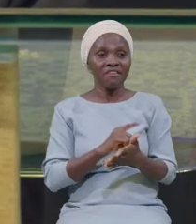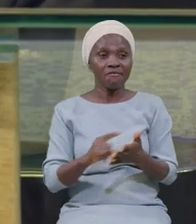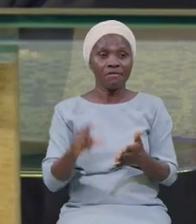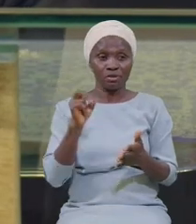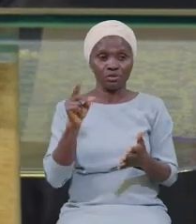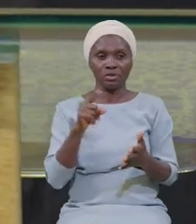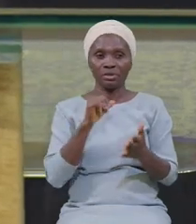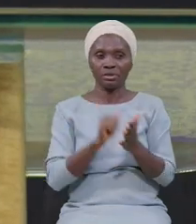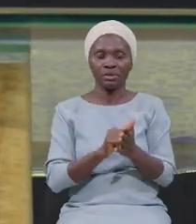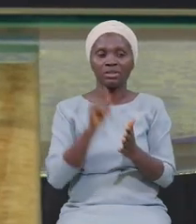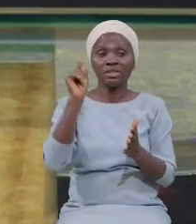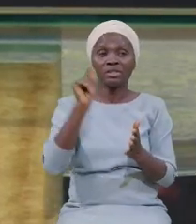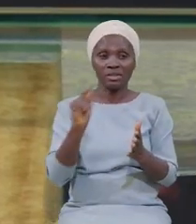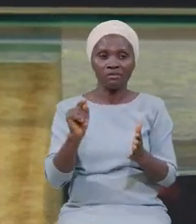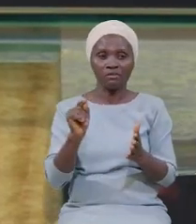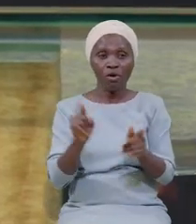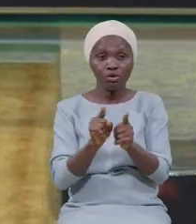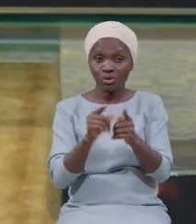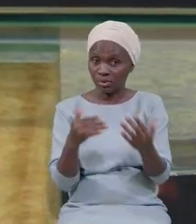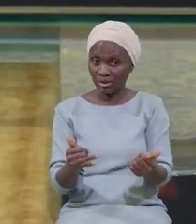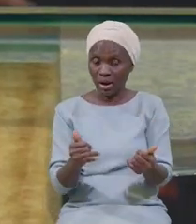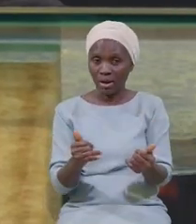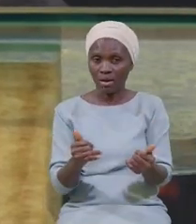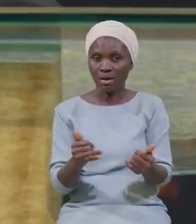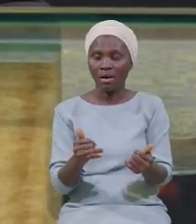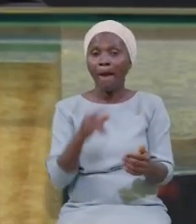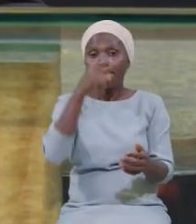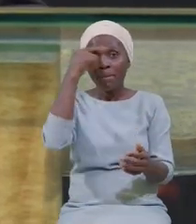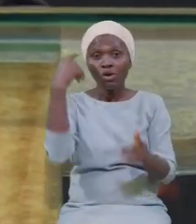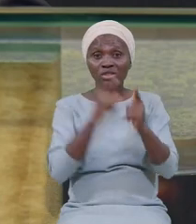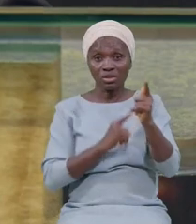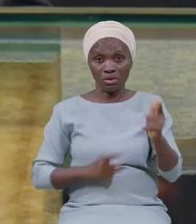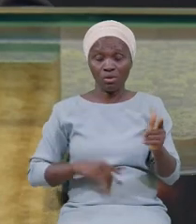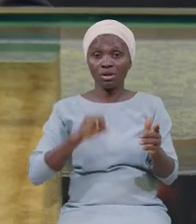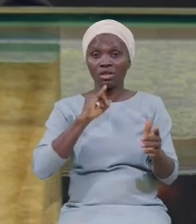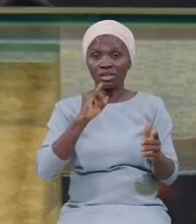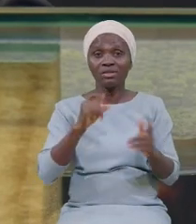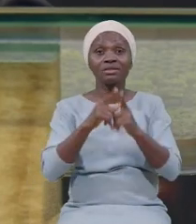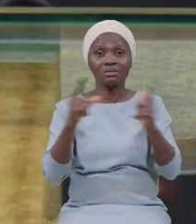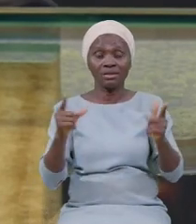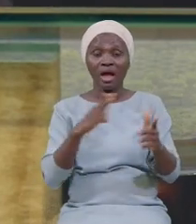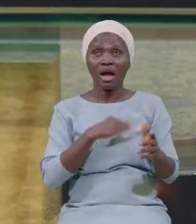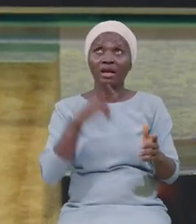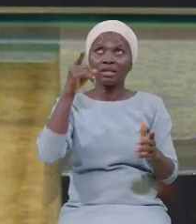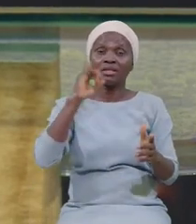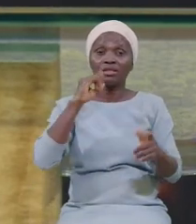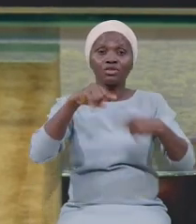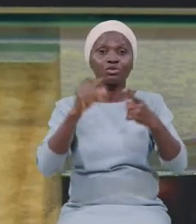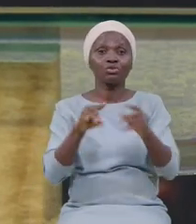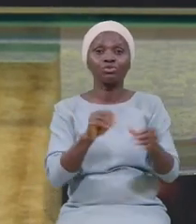Encore, parce que le Seigneur fera de grandes choses. Maintenant encore, parce que le Seigneur est grand, il est plus grand que